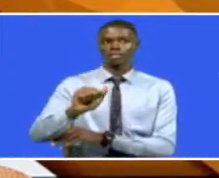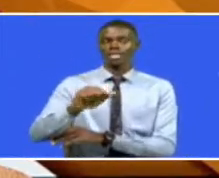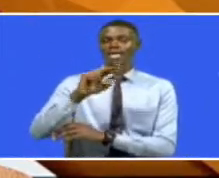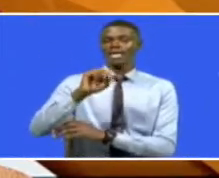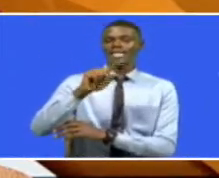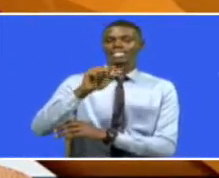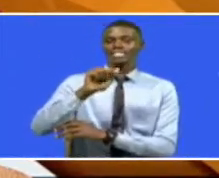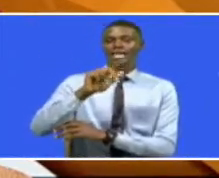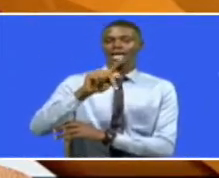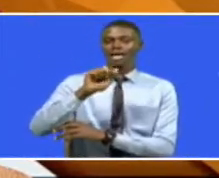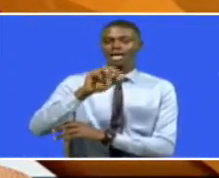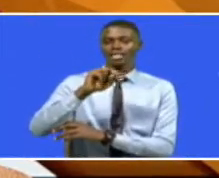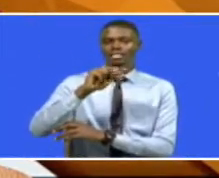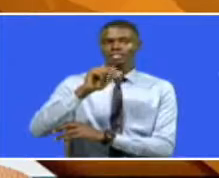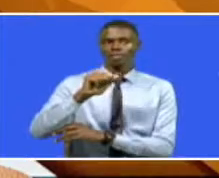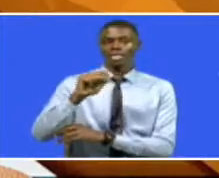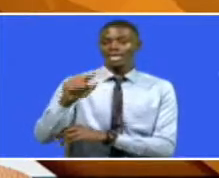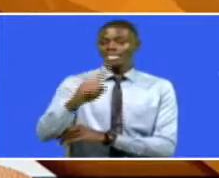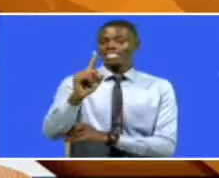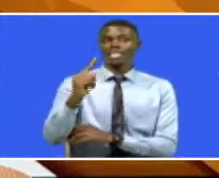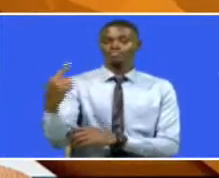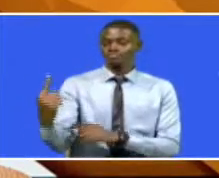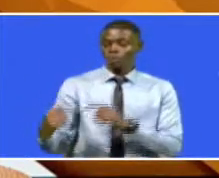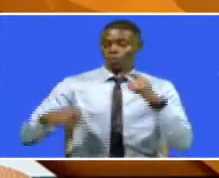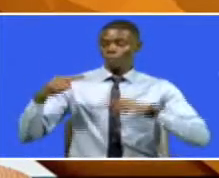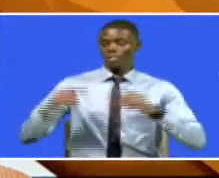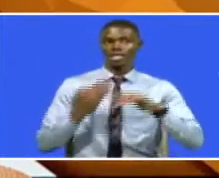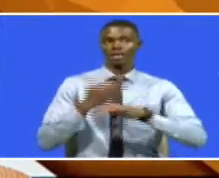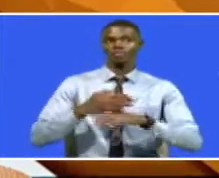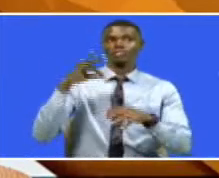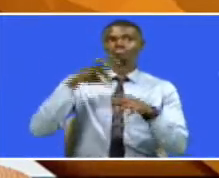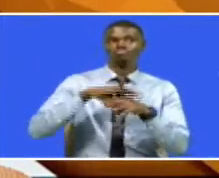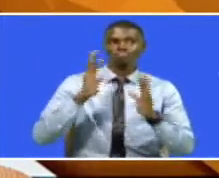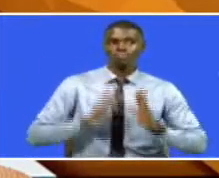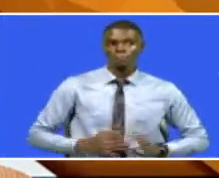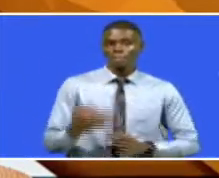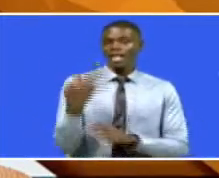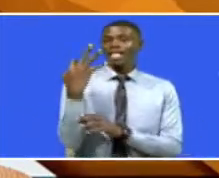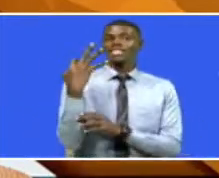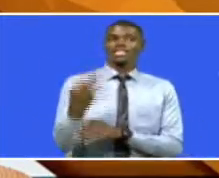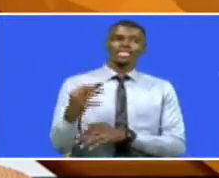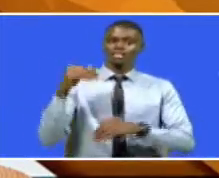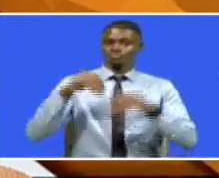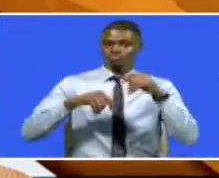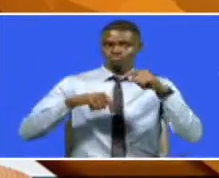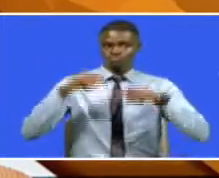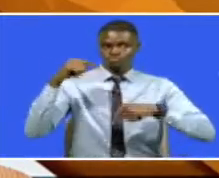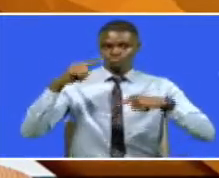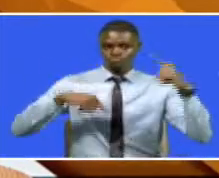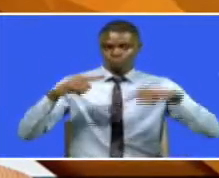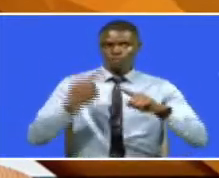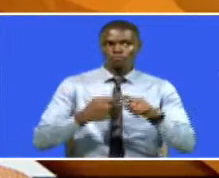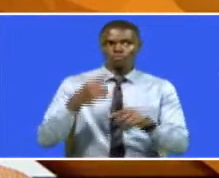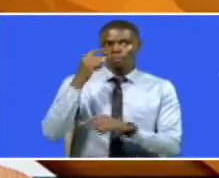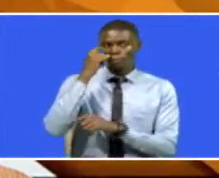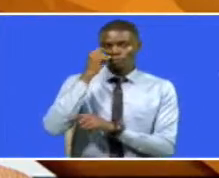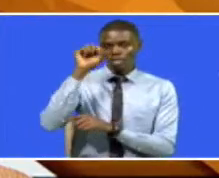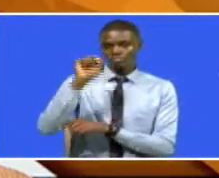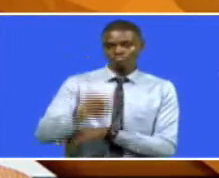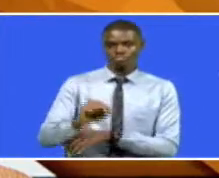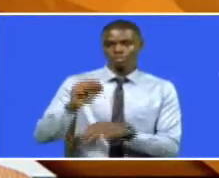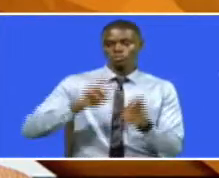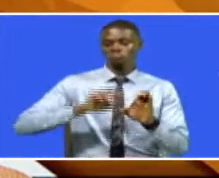Ntakarutimana amekuwa mgombea pekee katika uchaguzi baada ya wagombea watatu kutoka taifa la Sudan Kusini kujiondoa